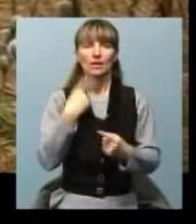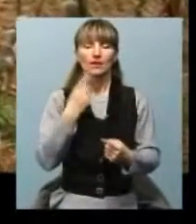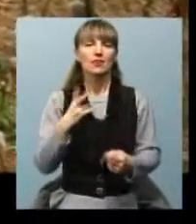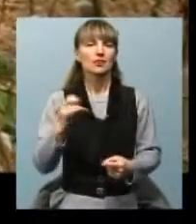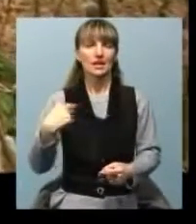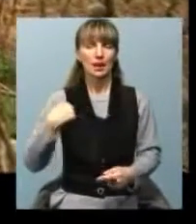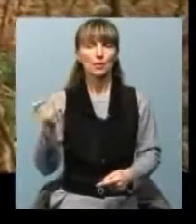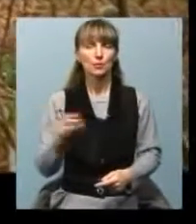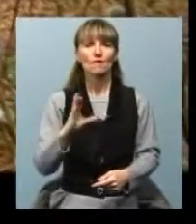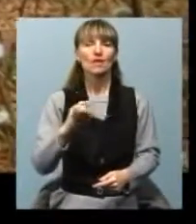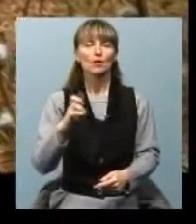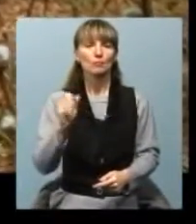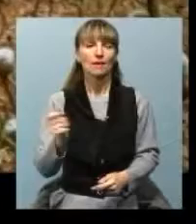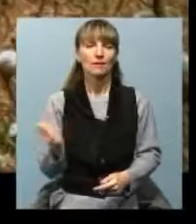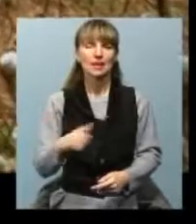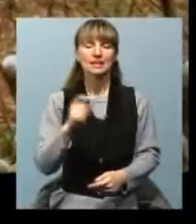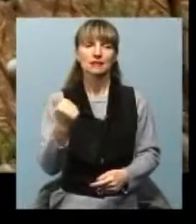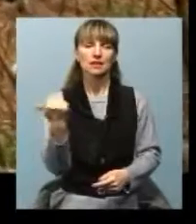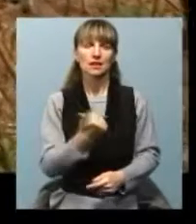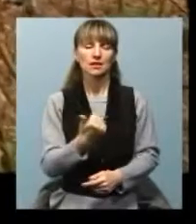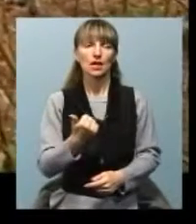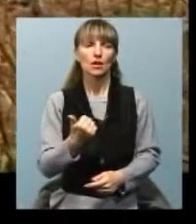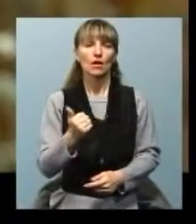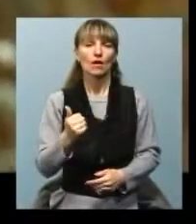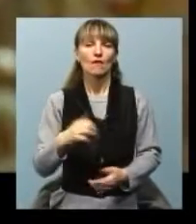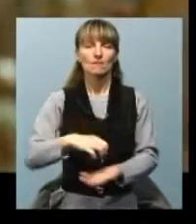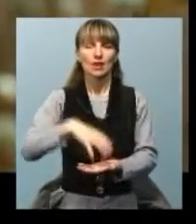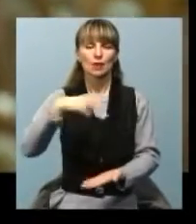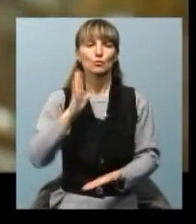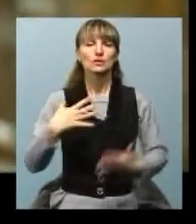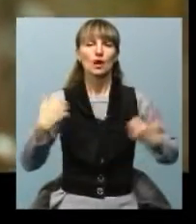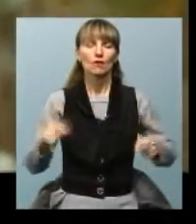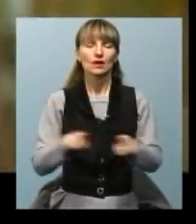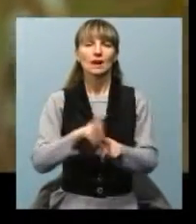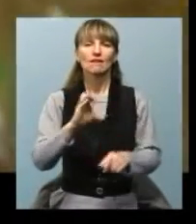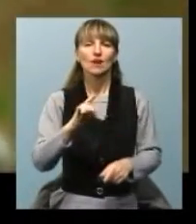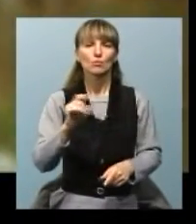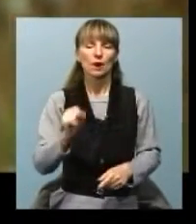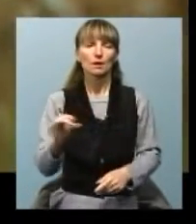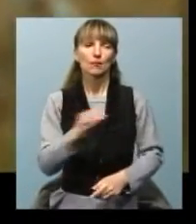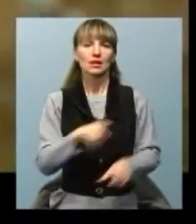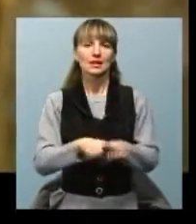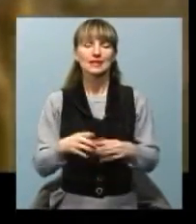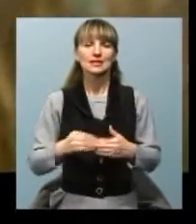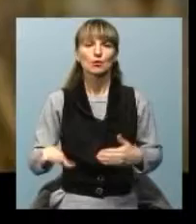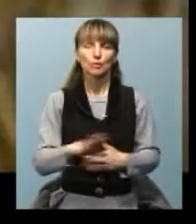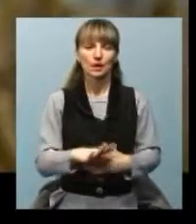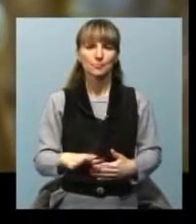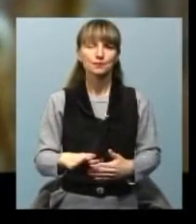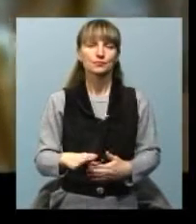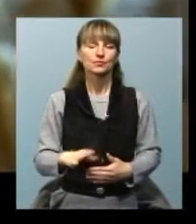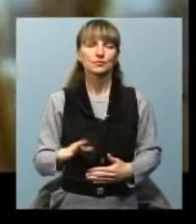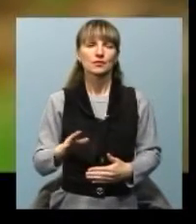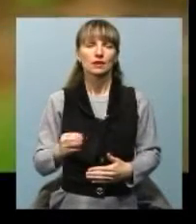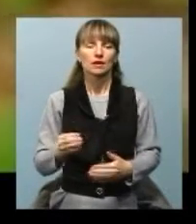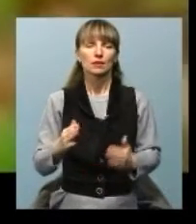б'ю, верба б'є». За тиждень Великдень будь здоровий, як верба, а багатий, як земля. При плануванні важливої справи, наприклад,